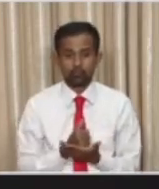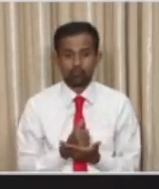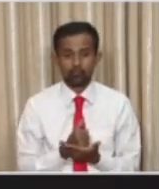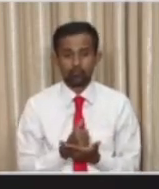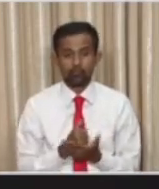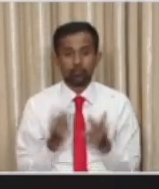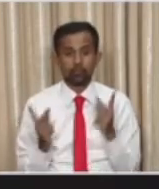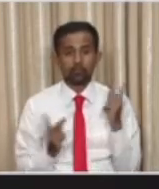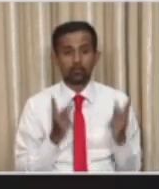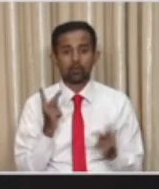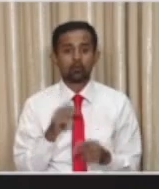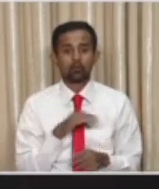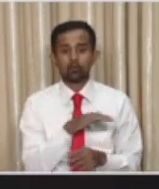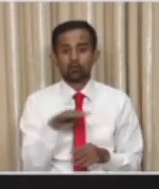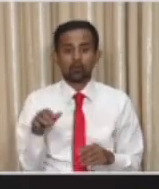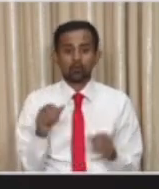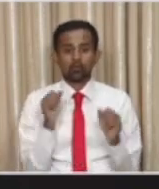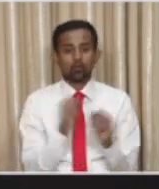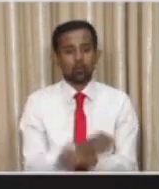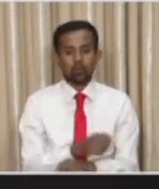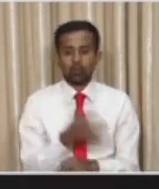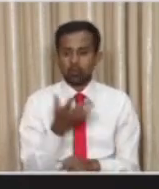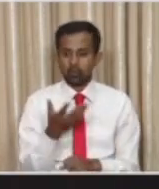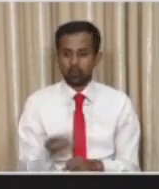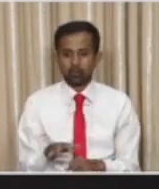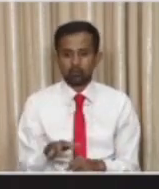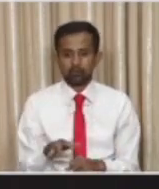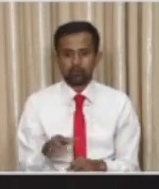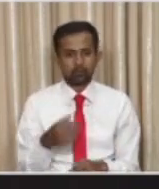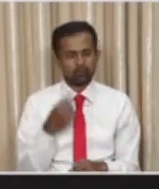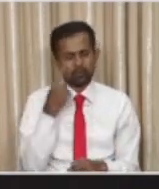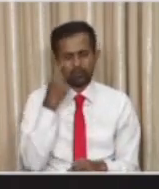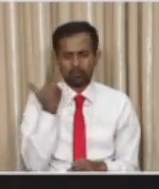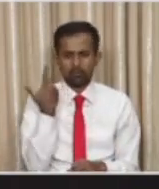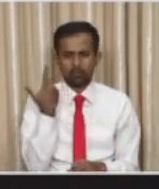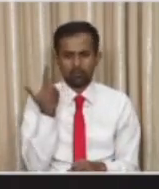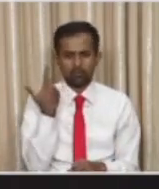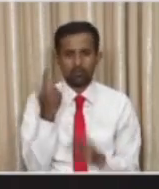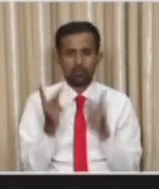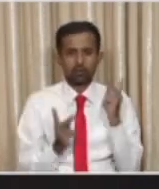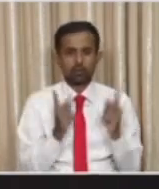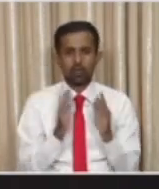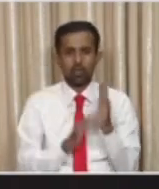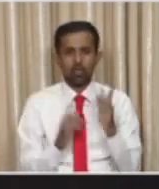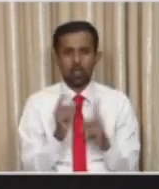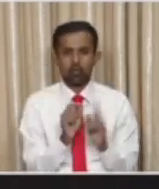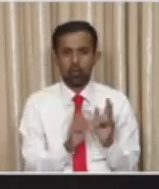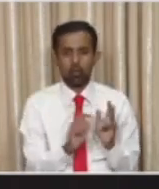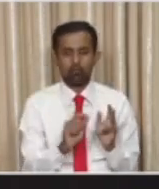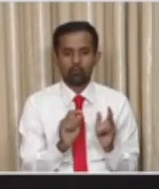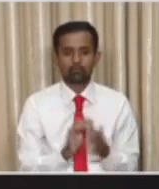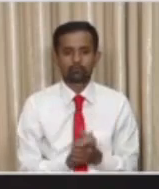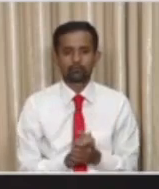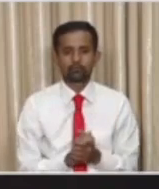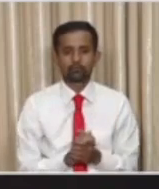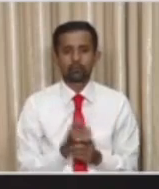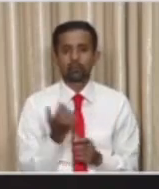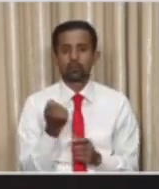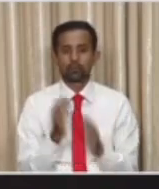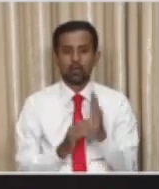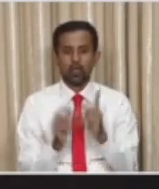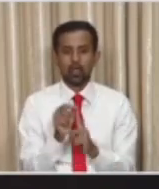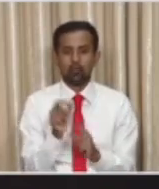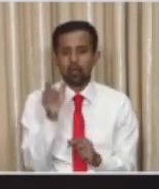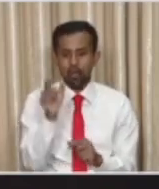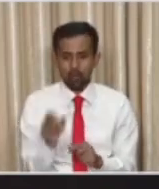මේ සංචාරක ශේෂය අද කඩාගෙන වැටලා තියෙනවා. මම දන්නේ නැහැ ඇයි සංචාරක අමාත්‍යංශවත් ගරු මුදල් ඇමතුමා